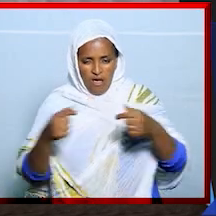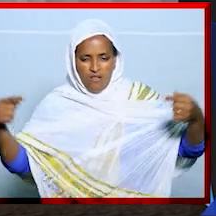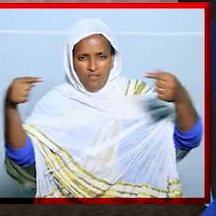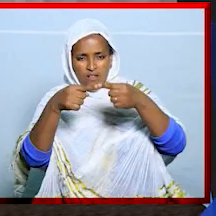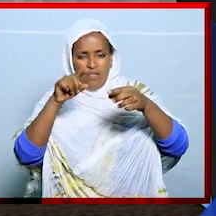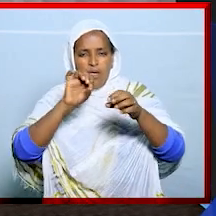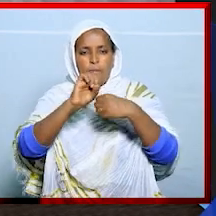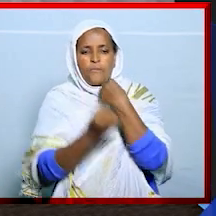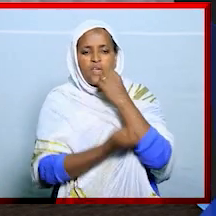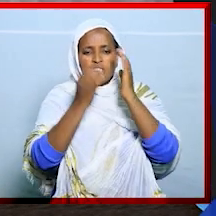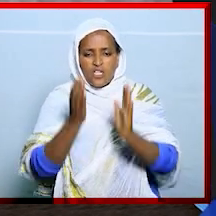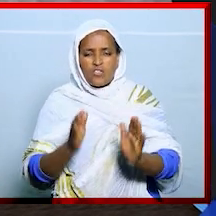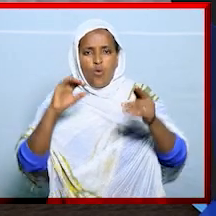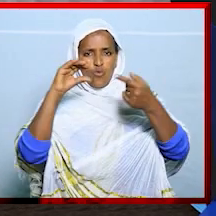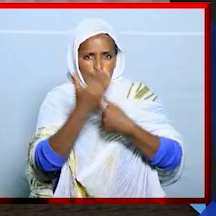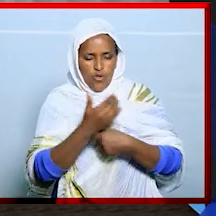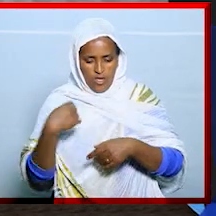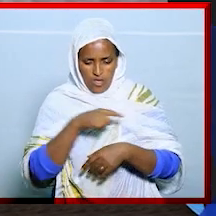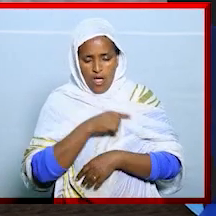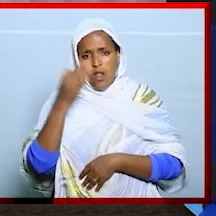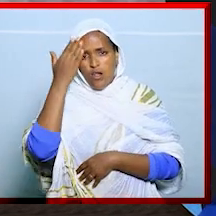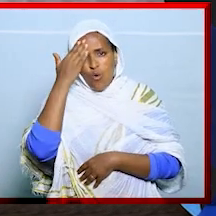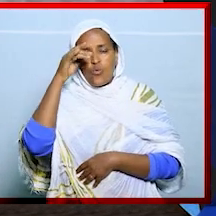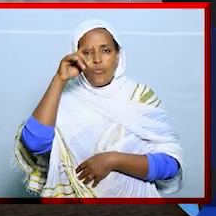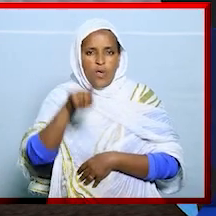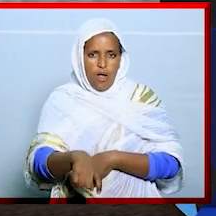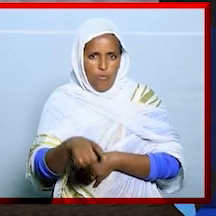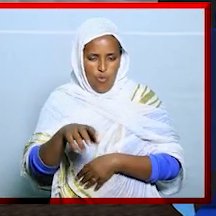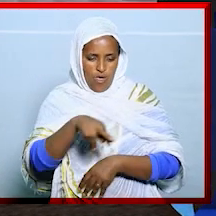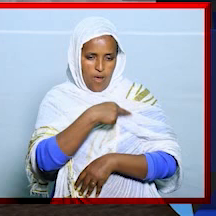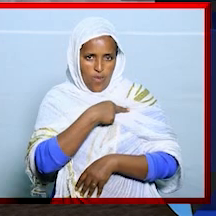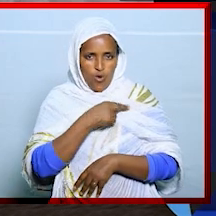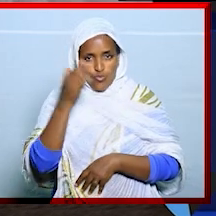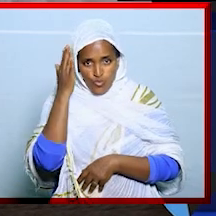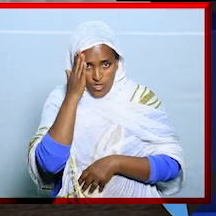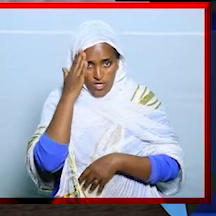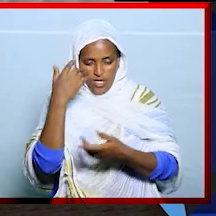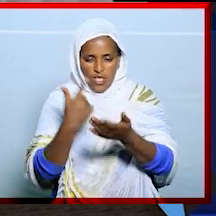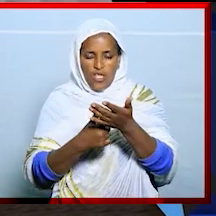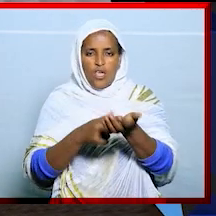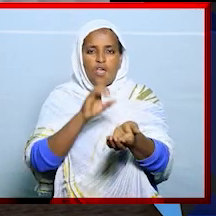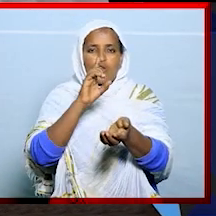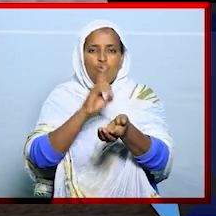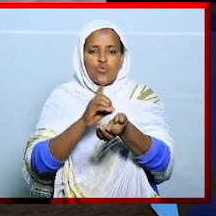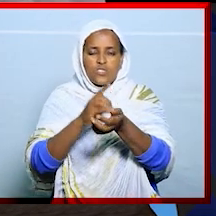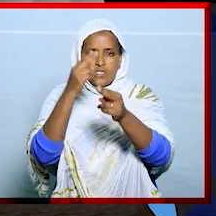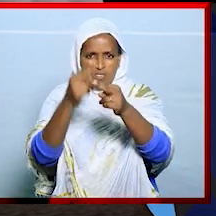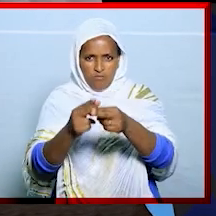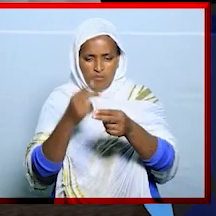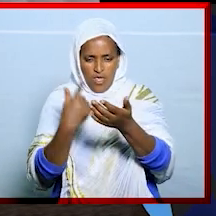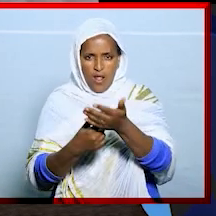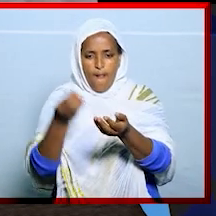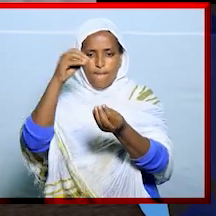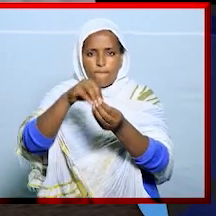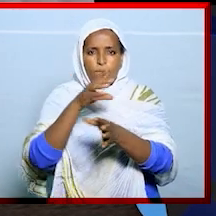ከመዳን ጋር የተገናኘ መሰረታዊ የሆነ ልናውቀው የሚገባው የሃይማኖት ዕውቀት ይሄ ዶክትሪን